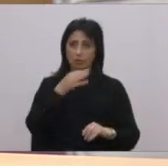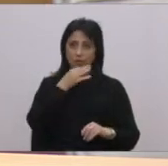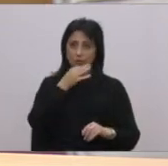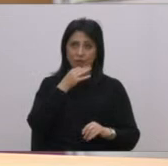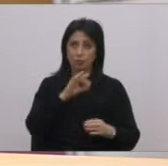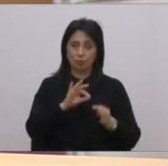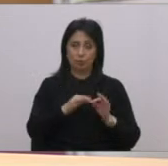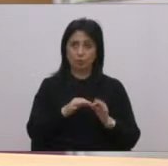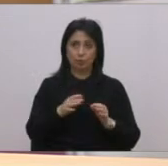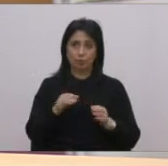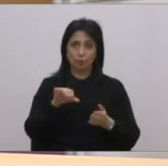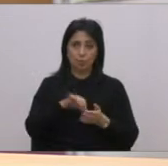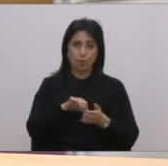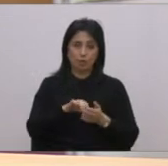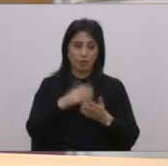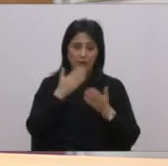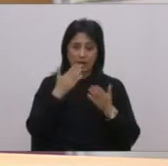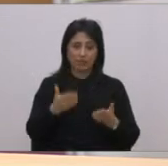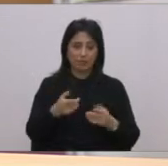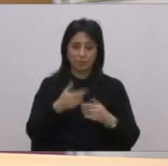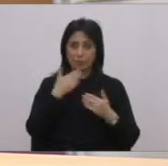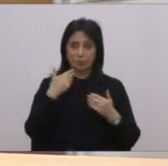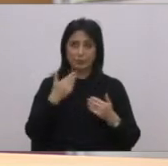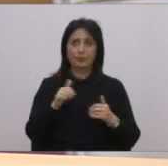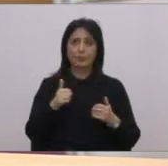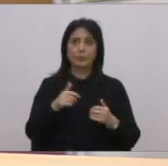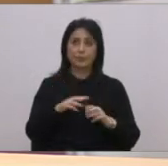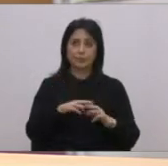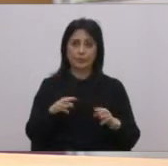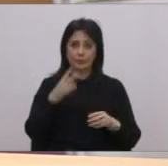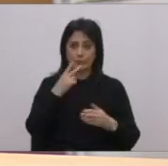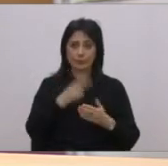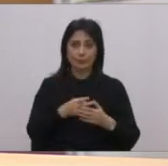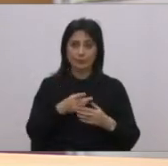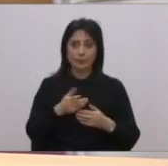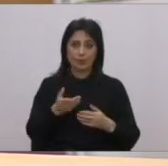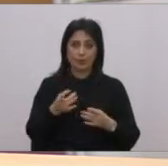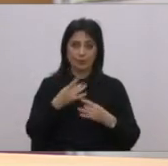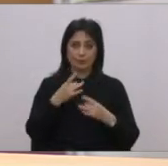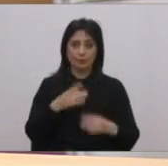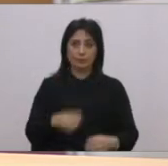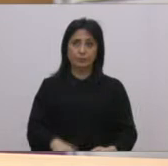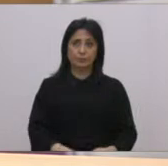ჯერჯერობით კონკრეტული მოსწრებები, ხედვები ამ მიმართებით არ არის და როგორია სამინისტროს ხედვა, იქნება ამაზე